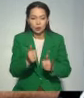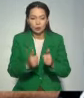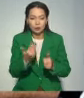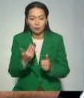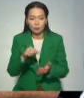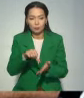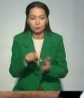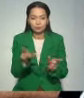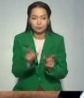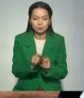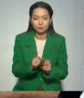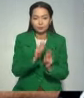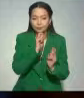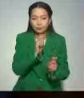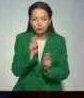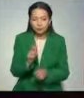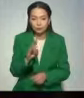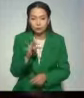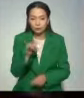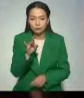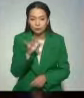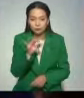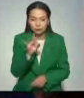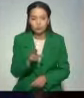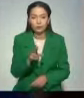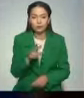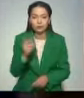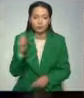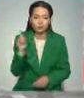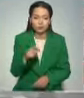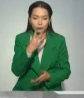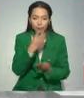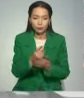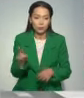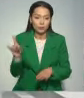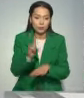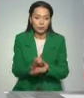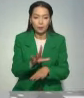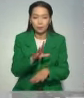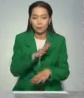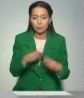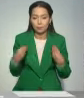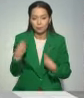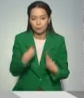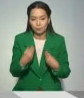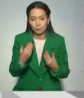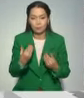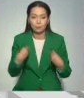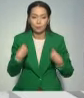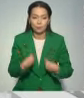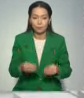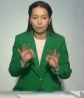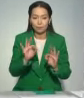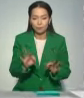персоне так на церемонию награждения в нью-йорк Меган и Гарри прибыли на частном самолете маркл была одета в платье Луи Витон